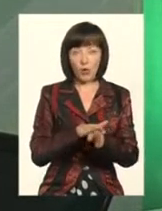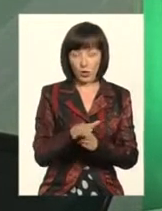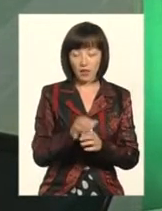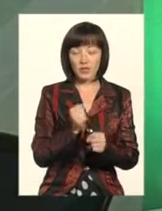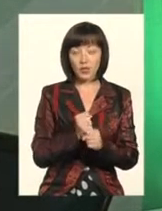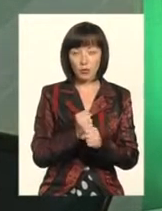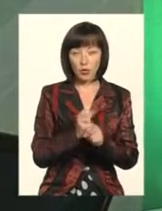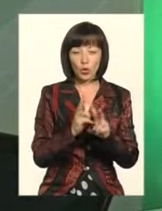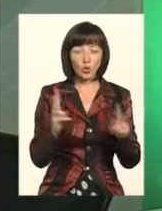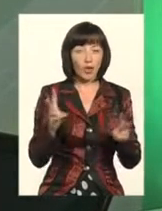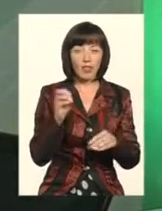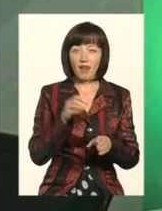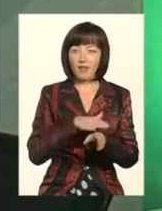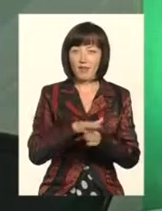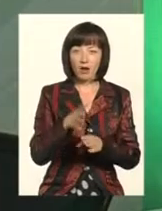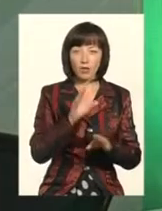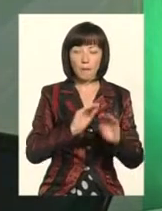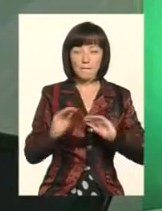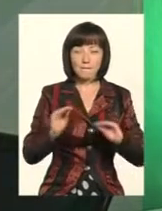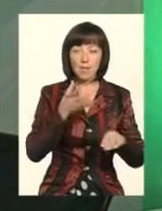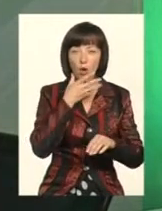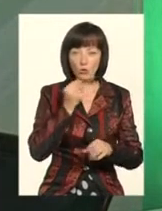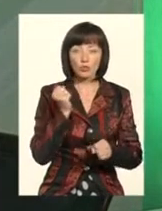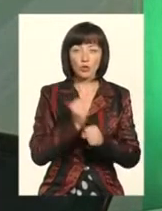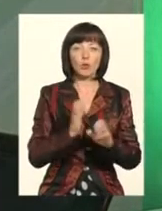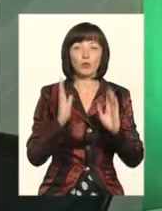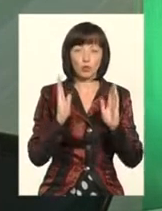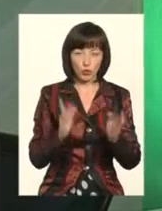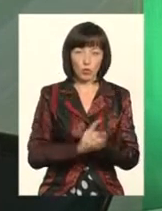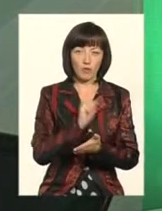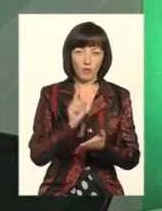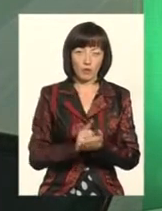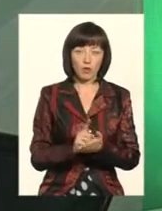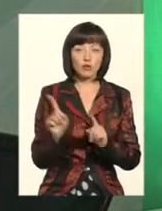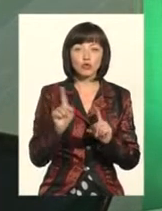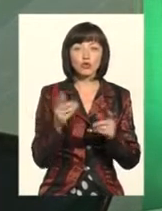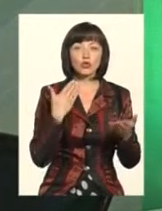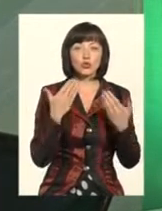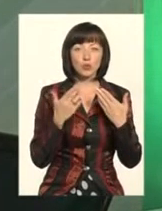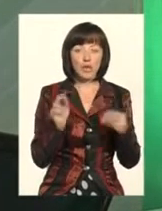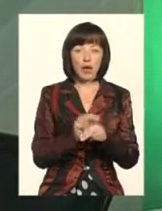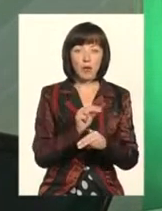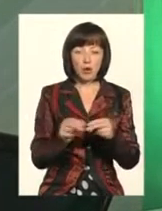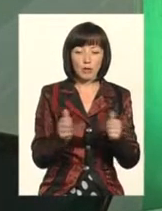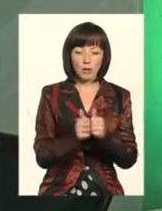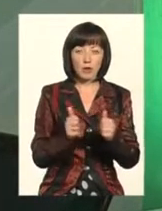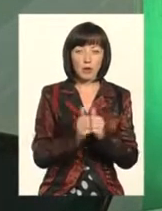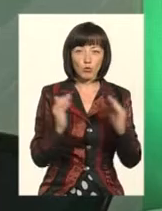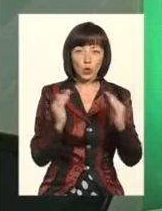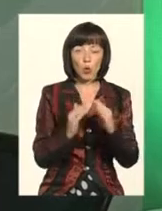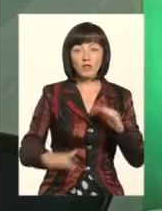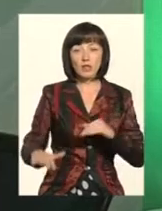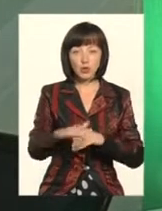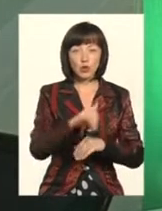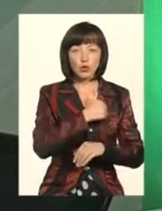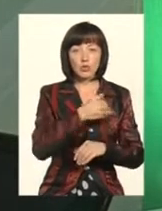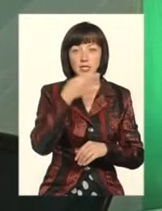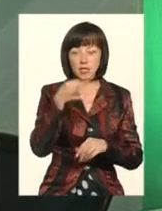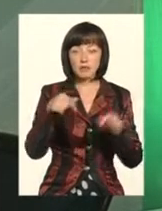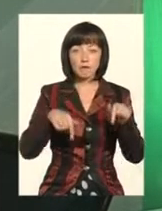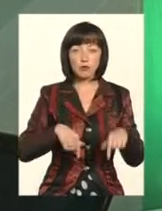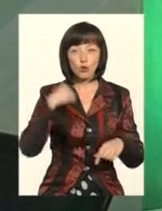робіт, і хто не виконав благоустрій, обов'язково благоустрій буде зроблено. Що стосується ремонту прибудинкових територій, я хочу сказати, що